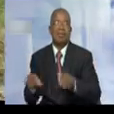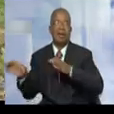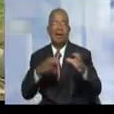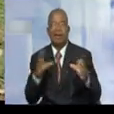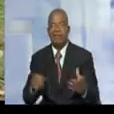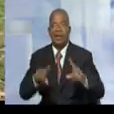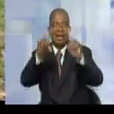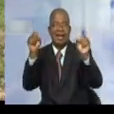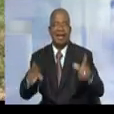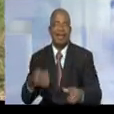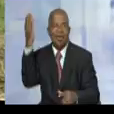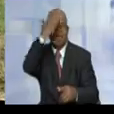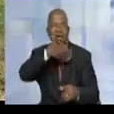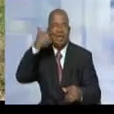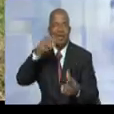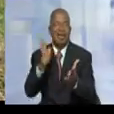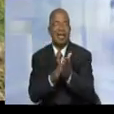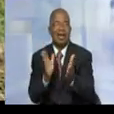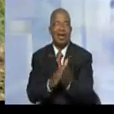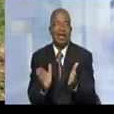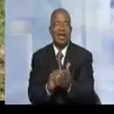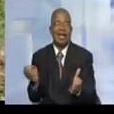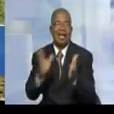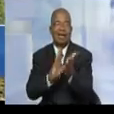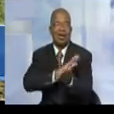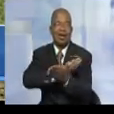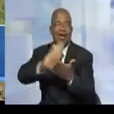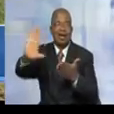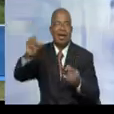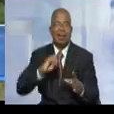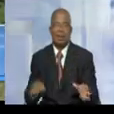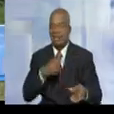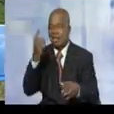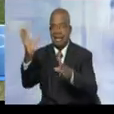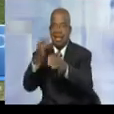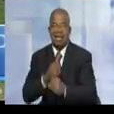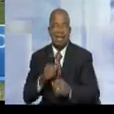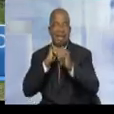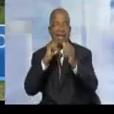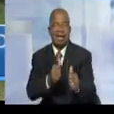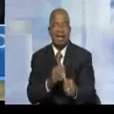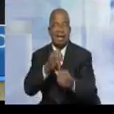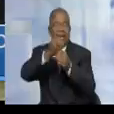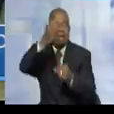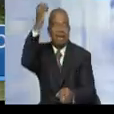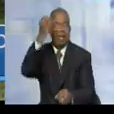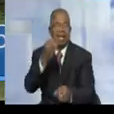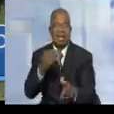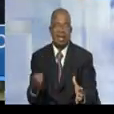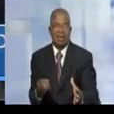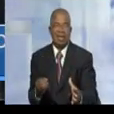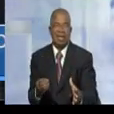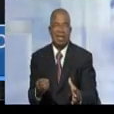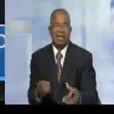école, de l'établissement le plus propre et de la meilleure performance scolaire. L'inspection de l'enseignement primaire 2 de Dabou a été